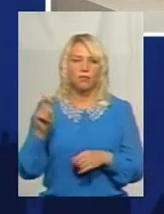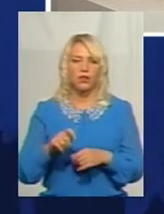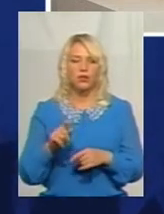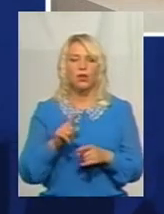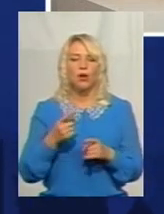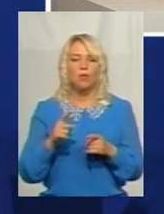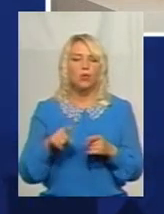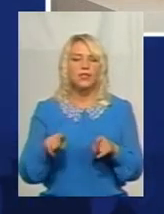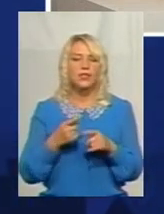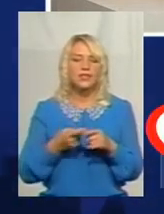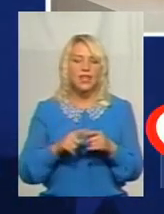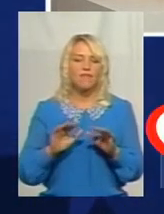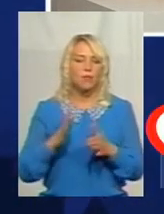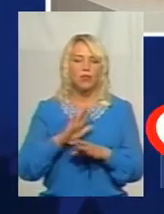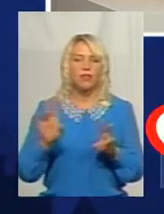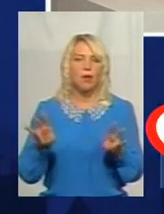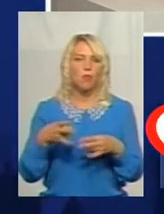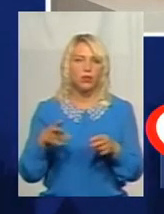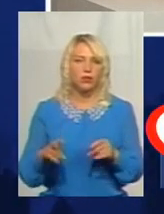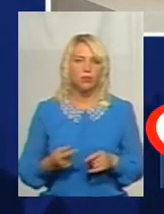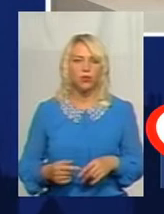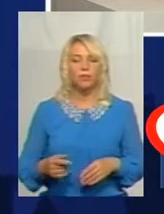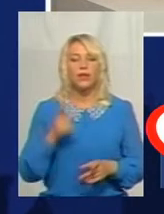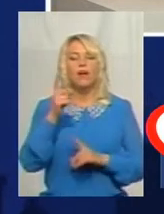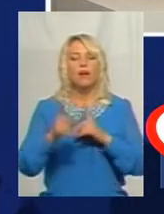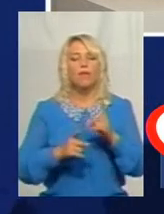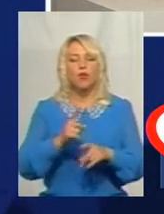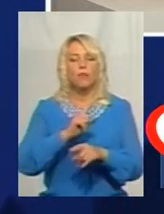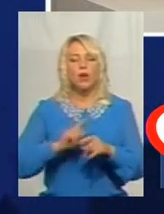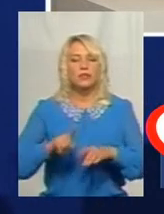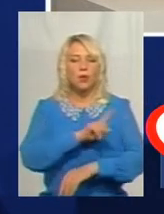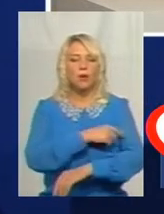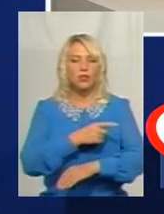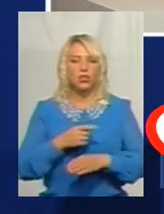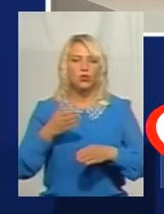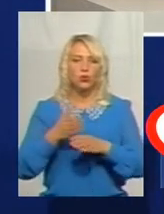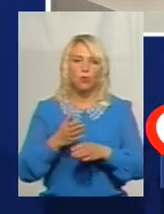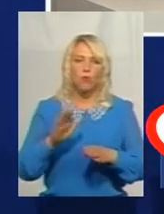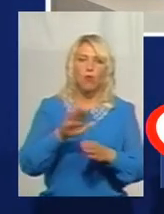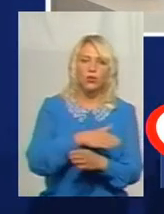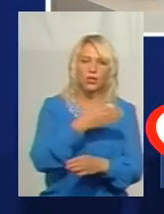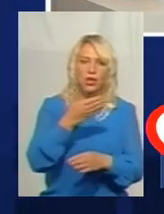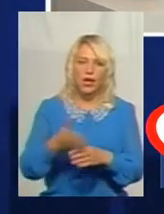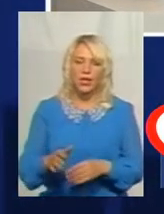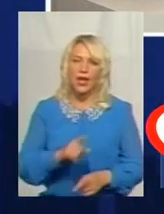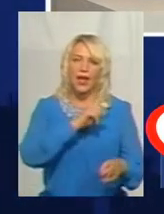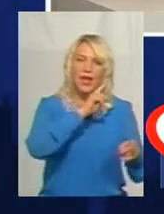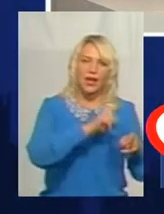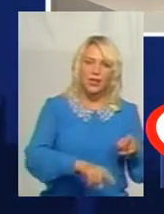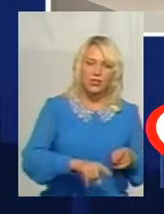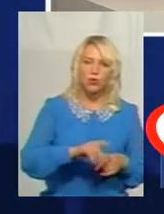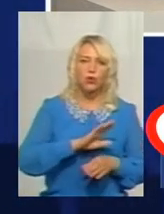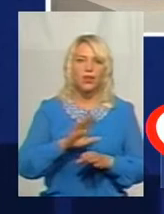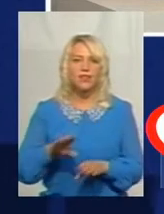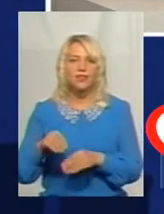робота? Ну, дійсно, реформа екстреної медичної допомоги, вона розділяє екстрену допомогу і невідкладну допомогу. Це різні